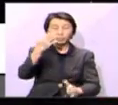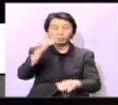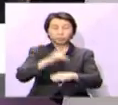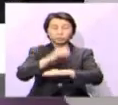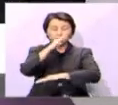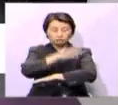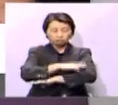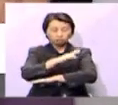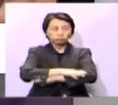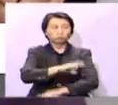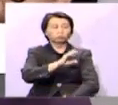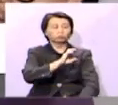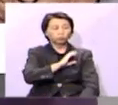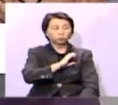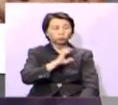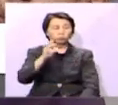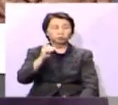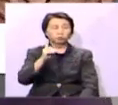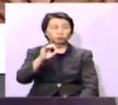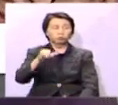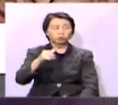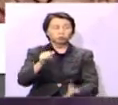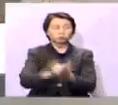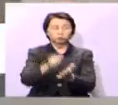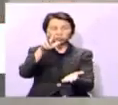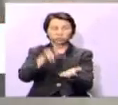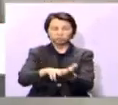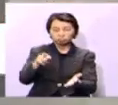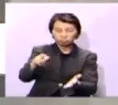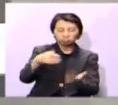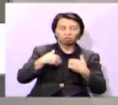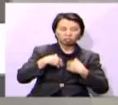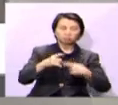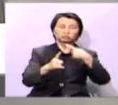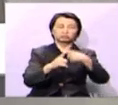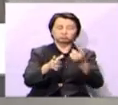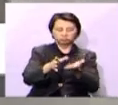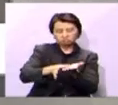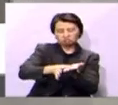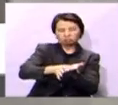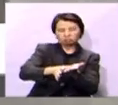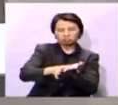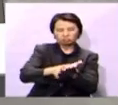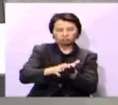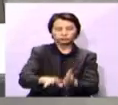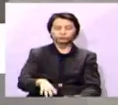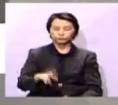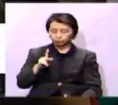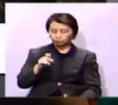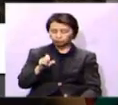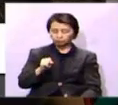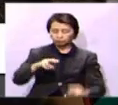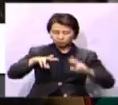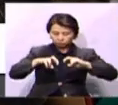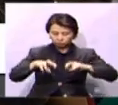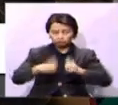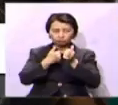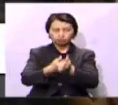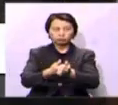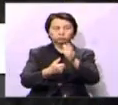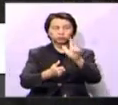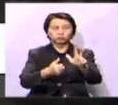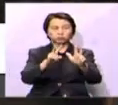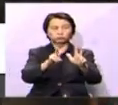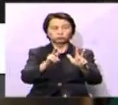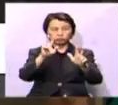aduan Balai Polis Kota Damansara termasuk disahkan positif dadah jenis ganja. Kes disiasat mengikut Seksyen